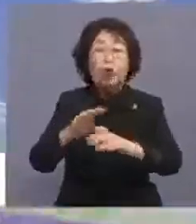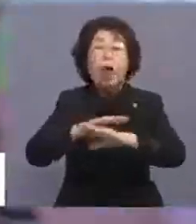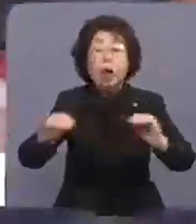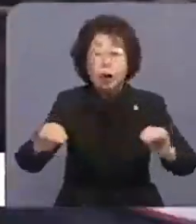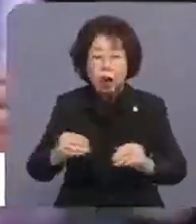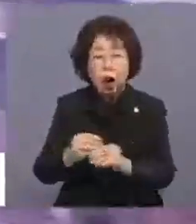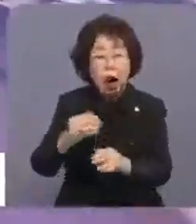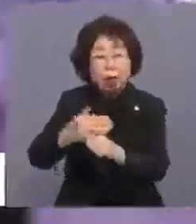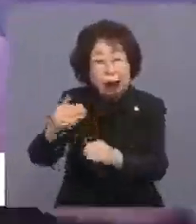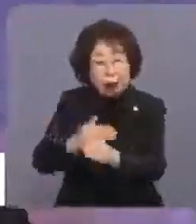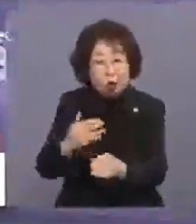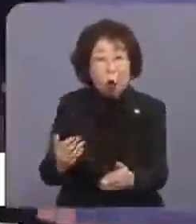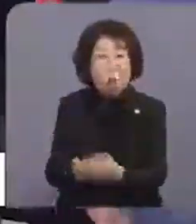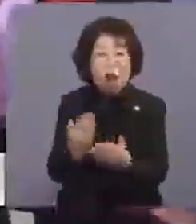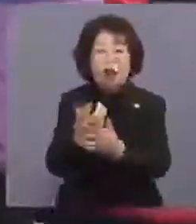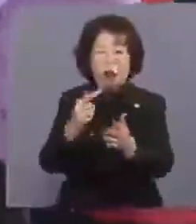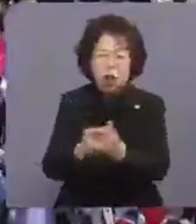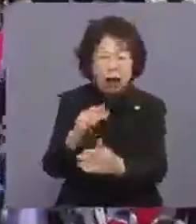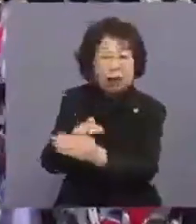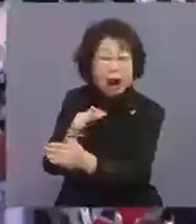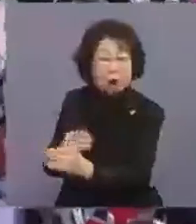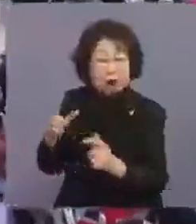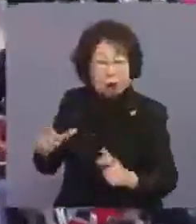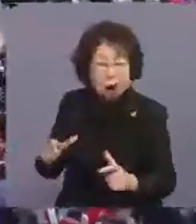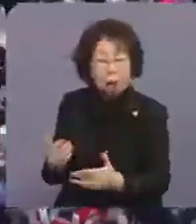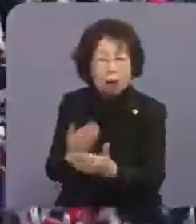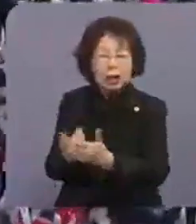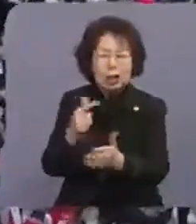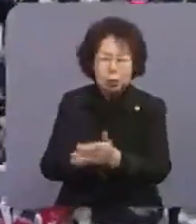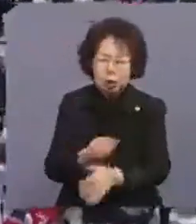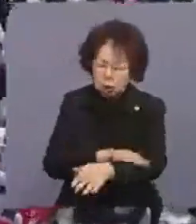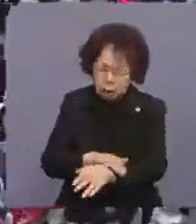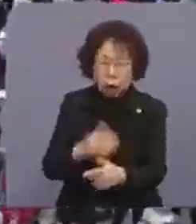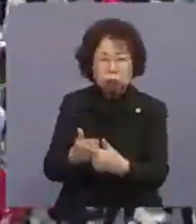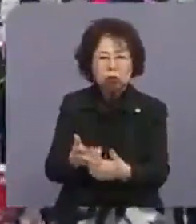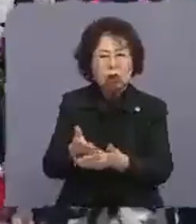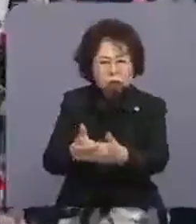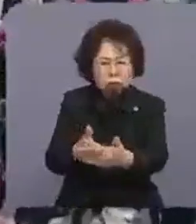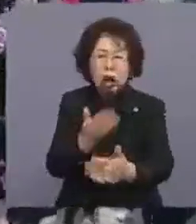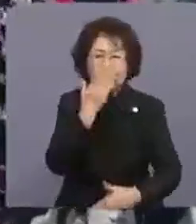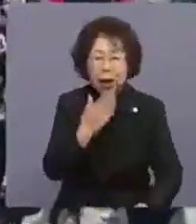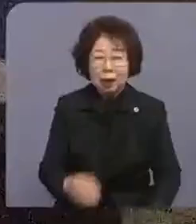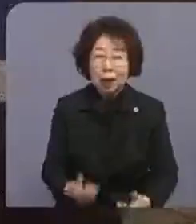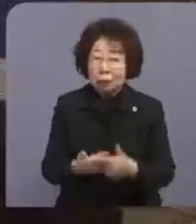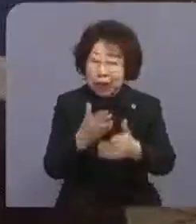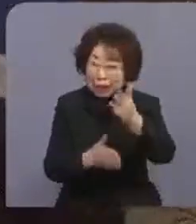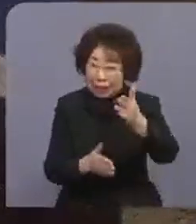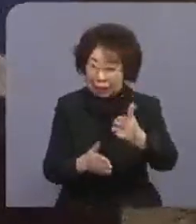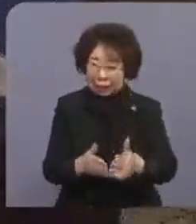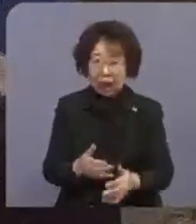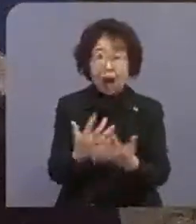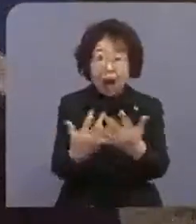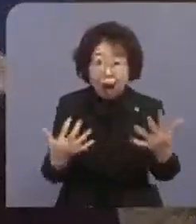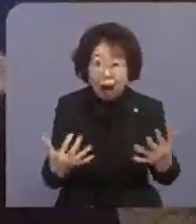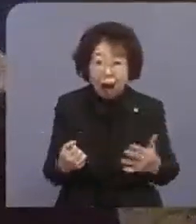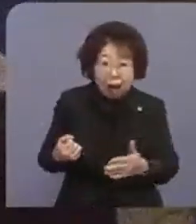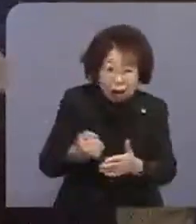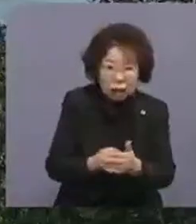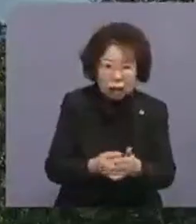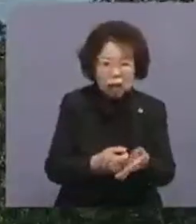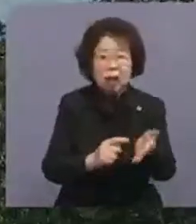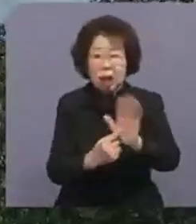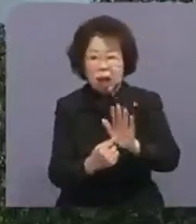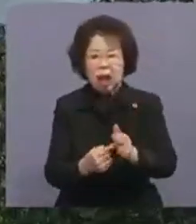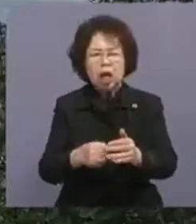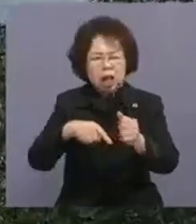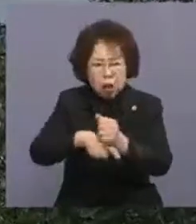남부권 발전을 이끌 중추도시로 부산을 도약하게 할 것으로 보입니다 부산시가 엑스포 개최에 사화를 거는